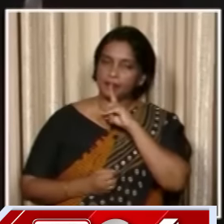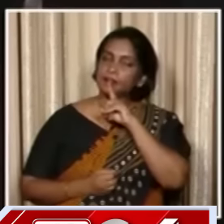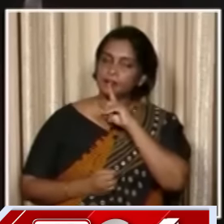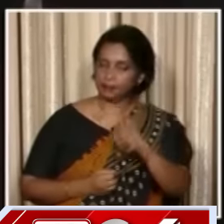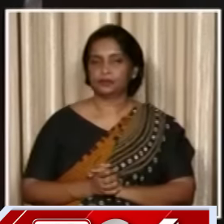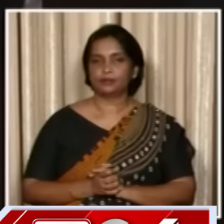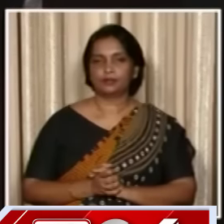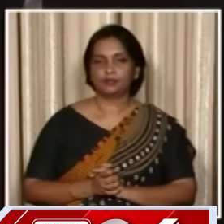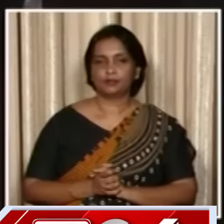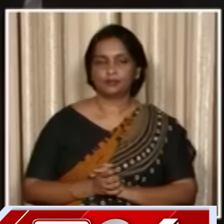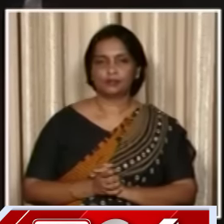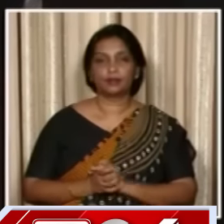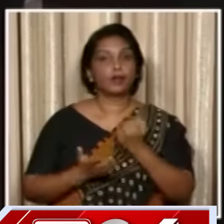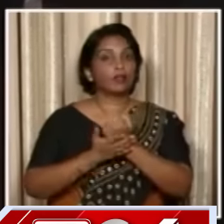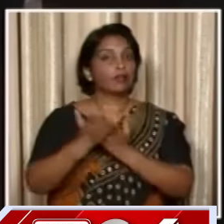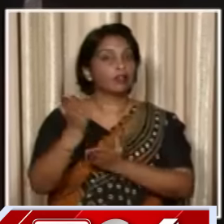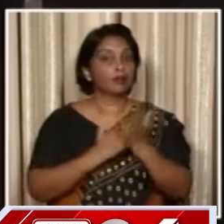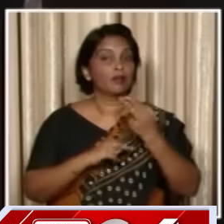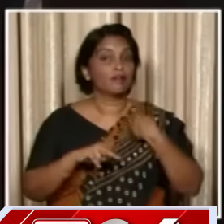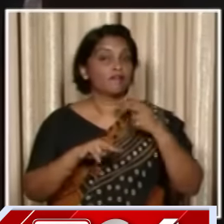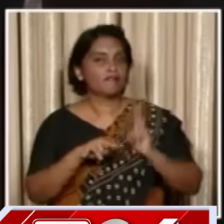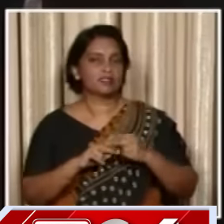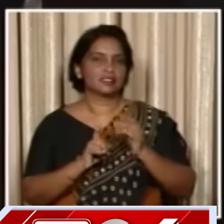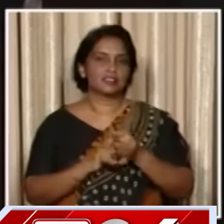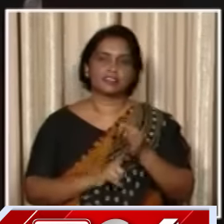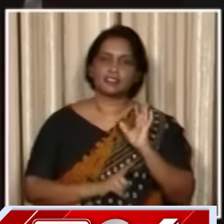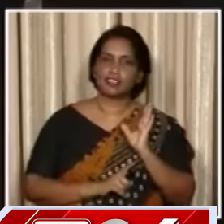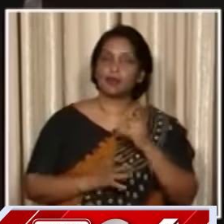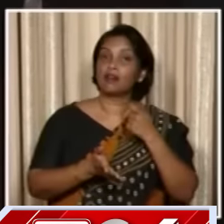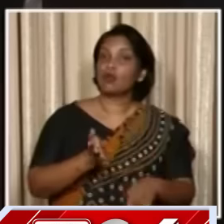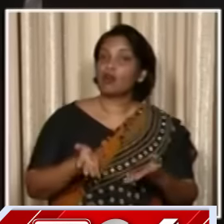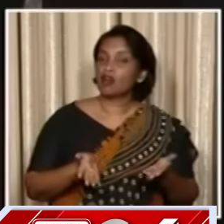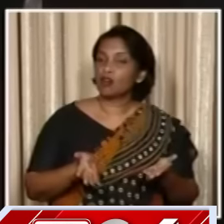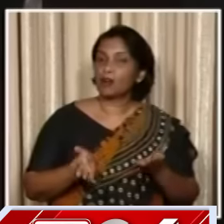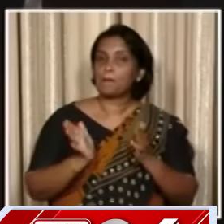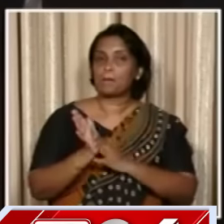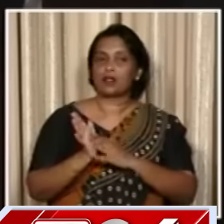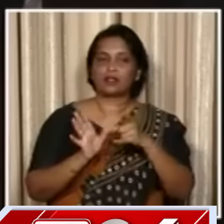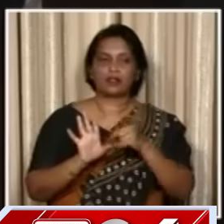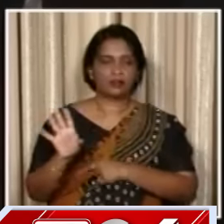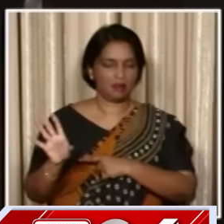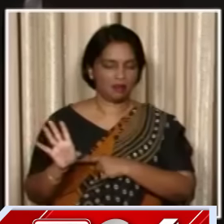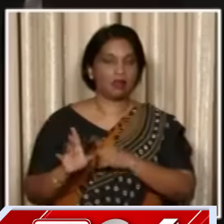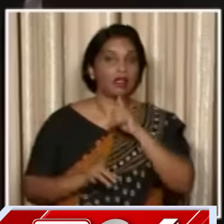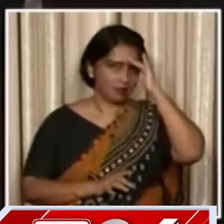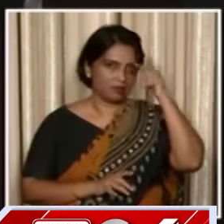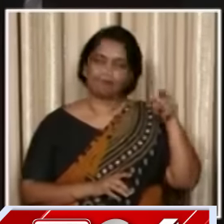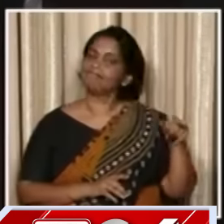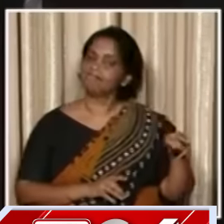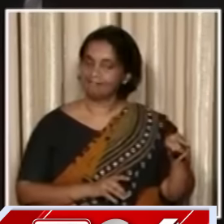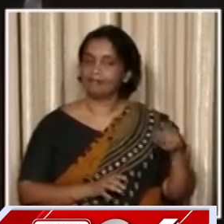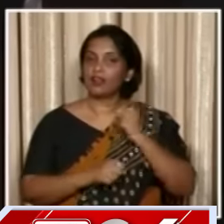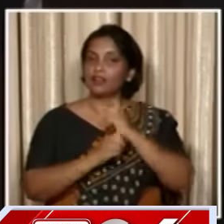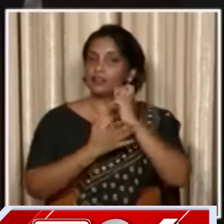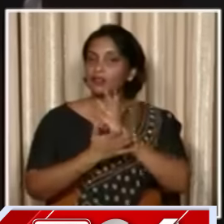කාරුණිකව දන්වමි. කාටද ලියලා තින්නේ? හිතවත් ජනාධිපතිතුමනි, කවුද අසං කරලා තින්නේ? මහින්ද යාපා බේවර්ධන කථානායක ආණ්ඩු